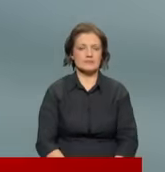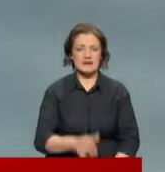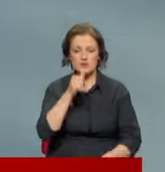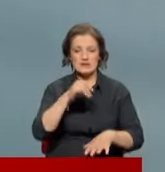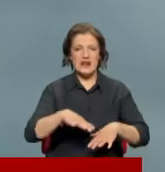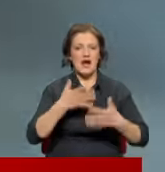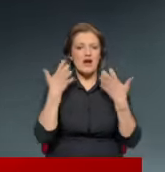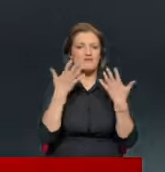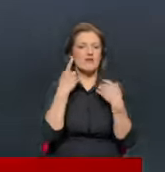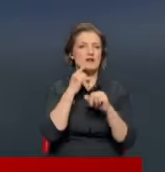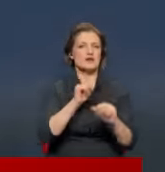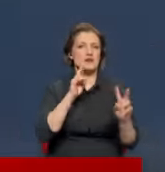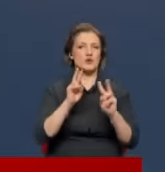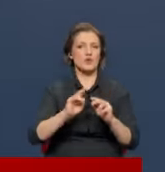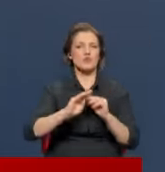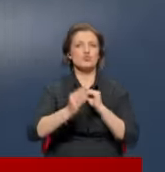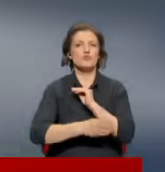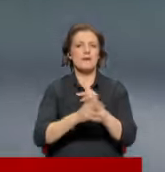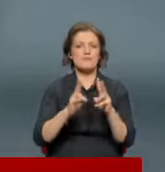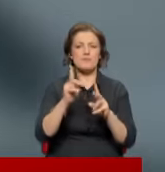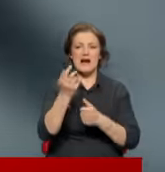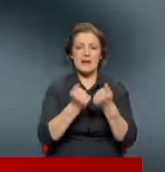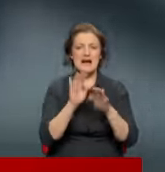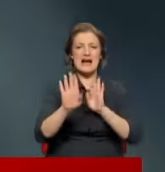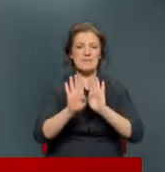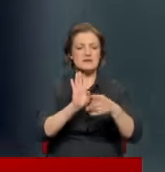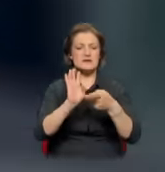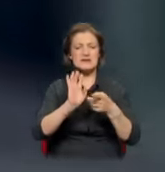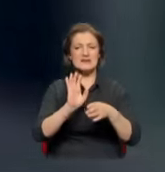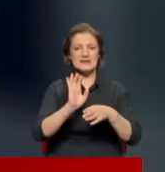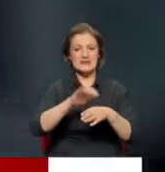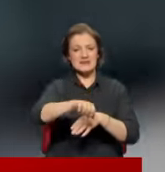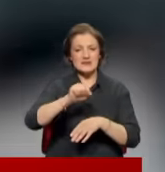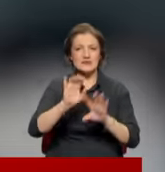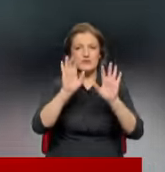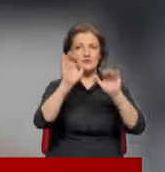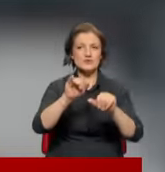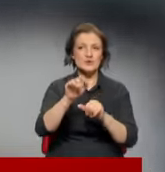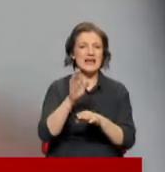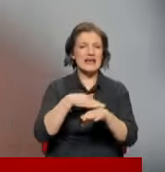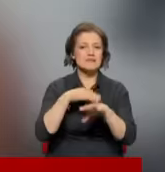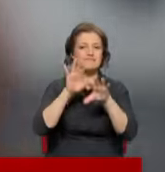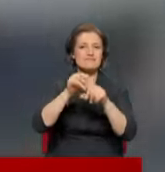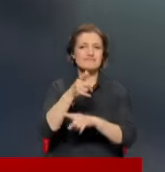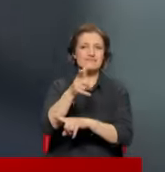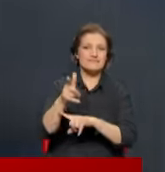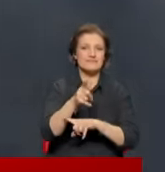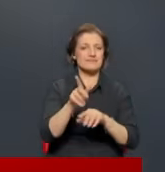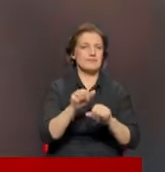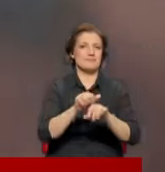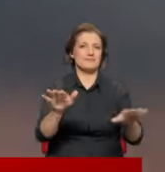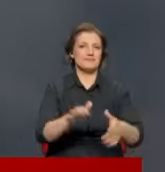Selden hayvanlar da etkilendi. Dubai polisi bir aracın kapı koluna tutunan kediyi kurtarma görüntüsü paylaştı. Okey,